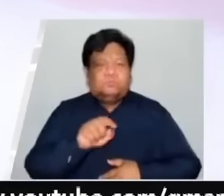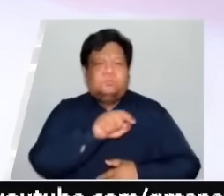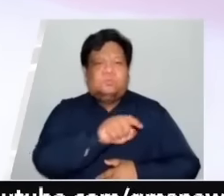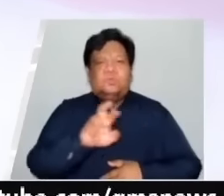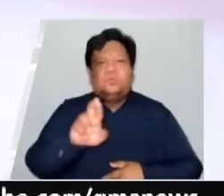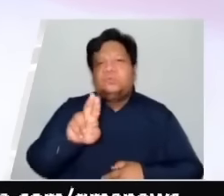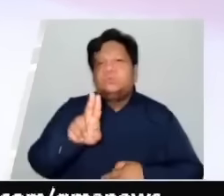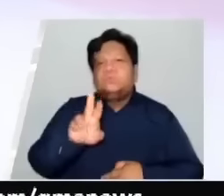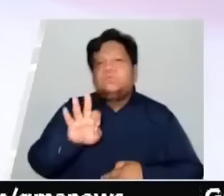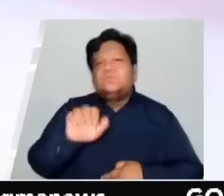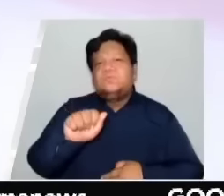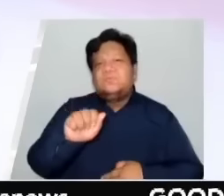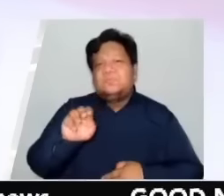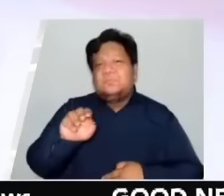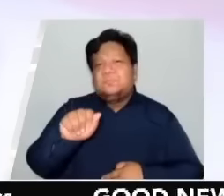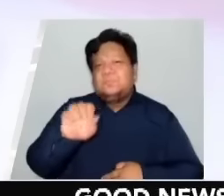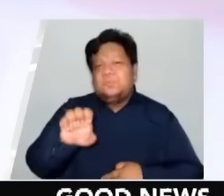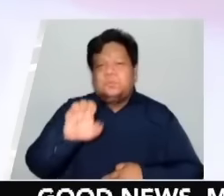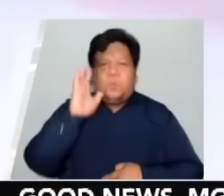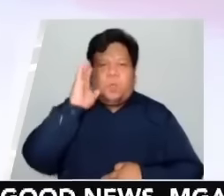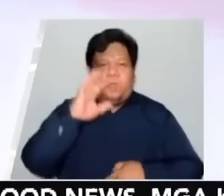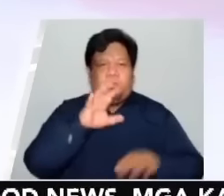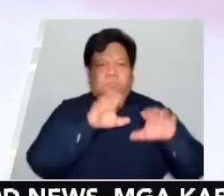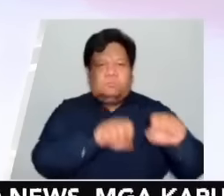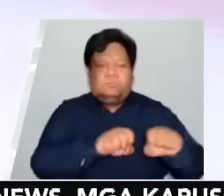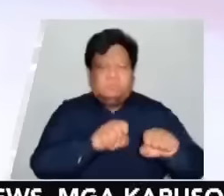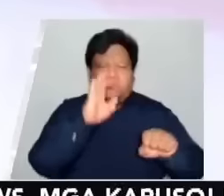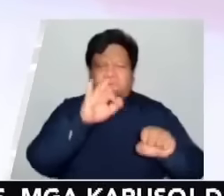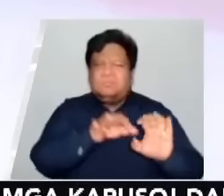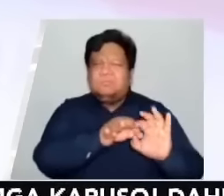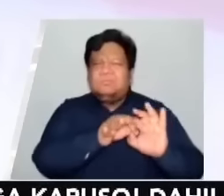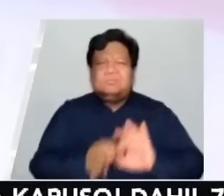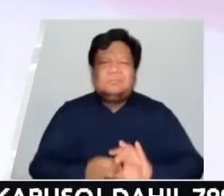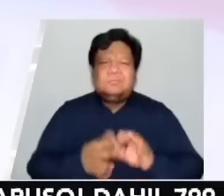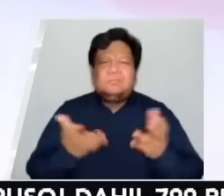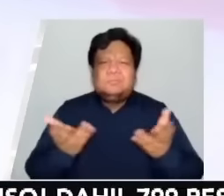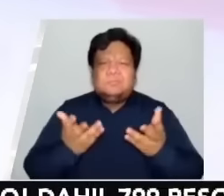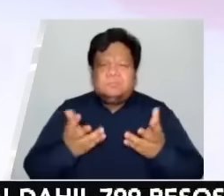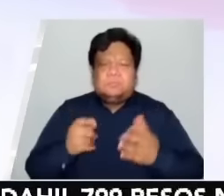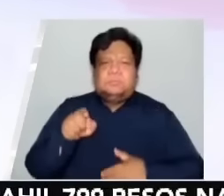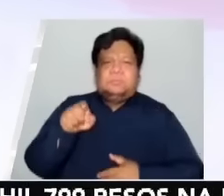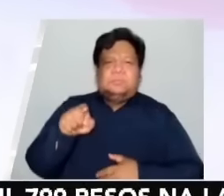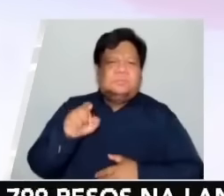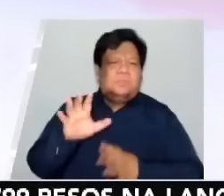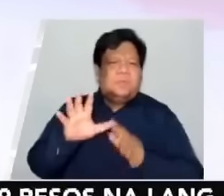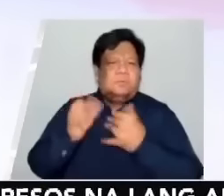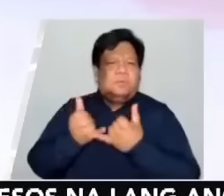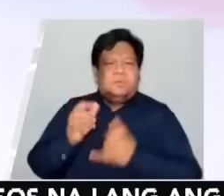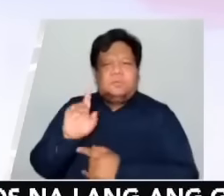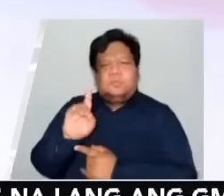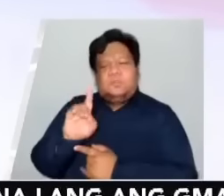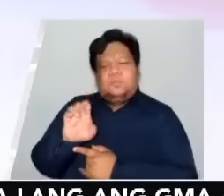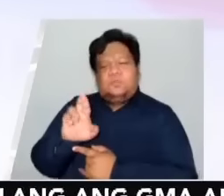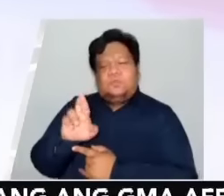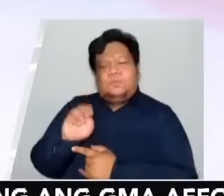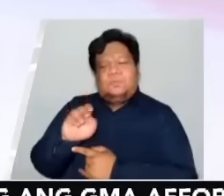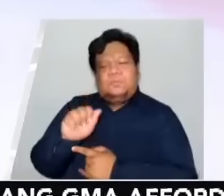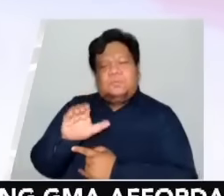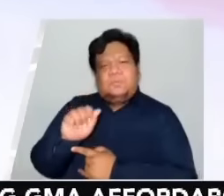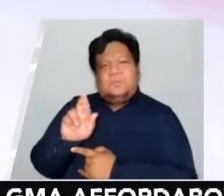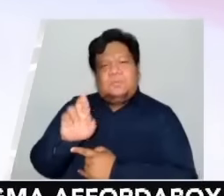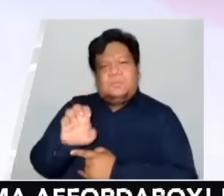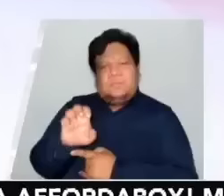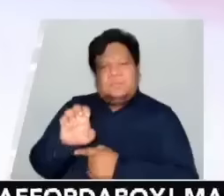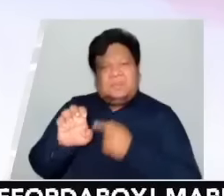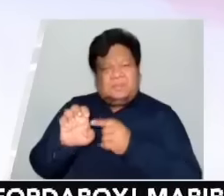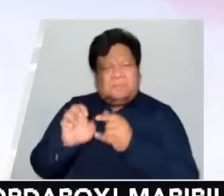Solutions. Naunang nadawit siya ng aktres na si Neri Naig Miranda na nasa ospital pa rin kaya posibleng hindi makasipot sa pagdinig ng